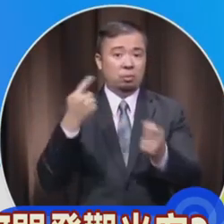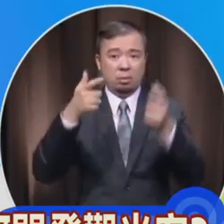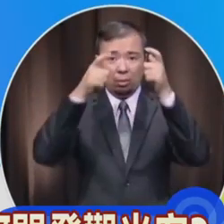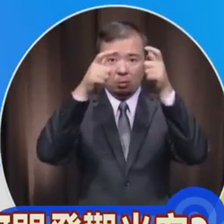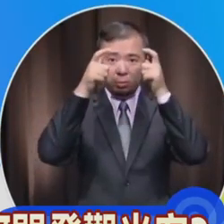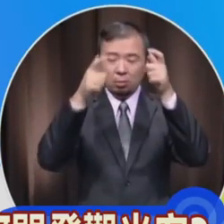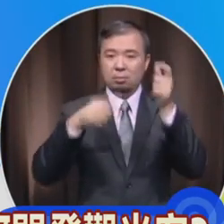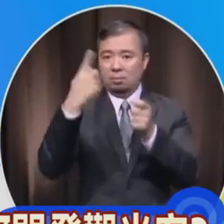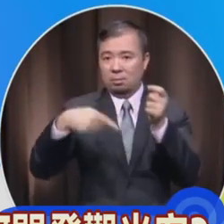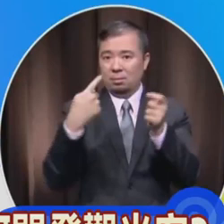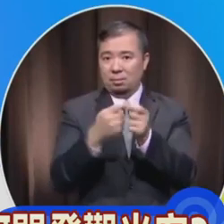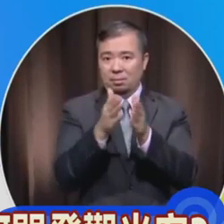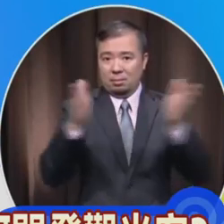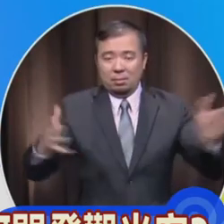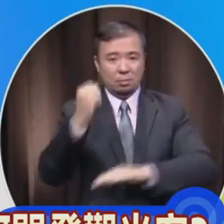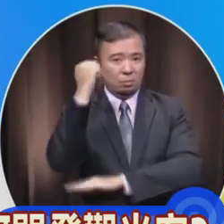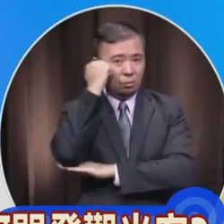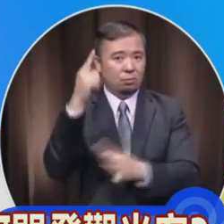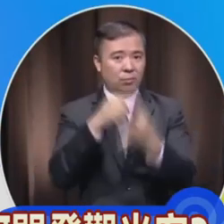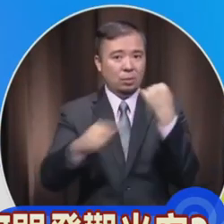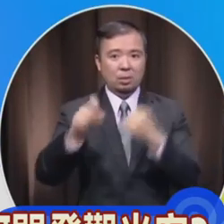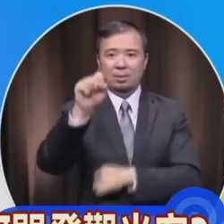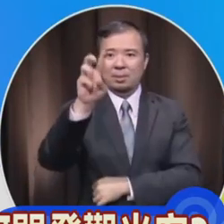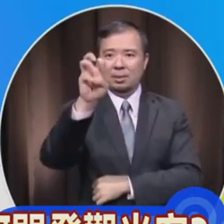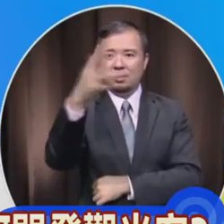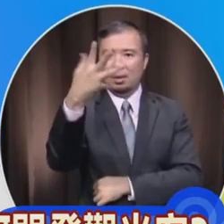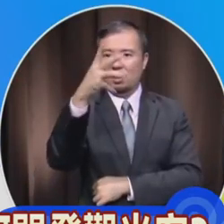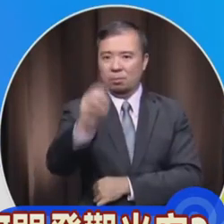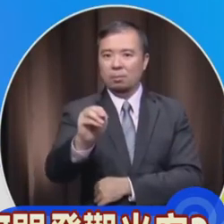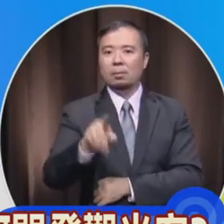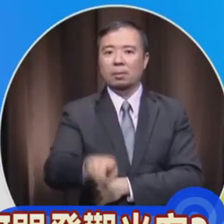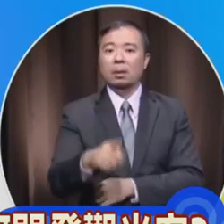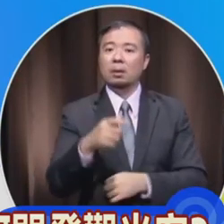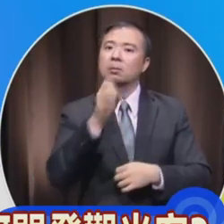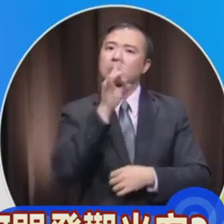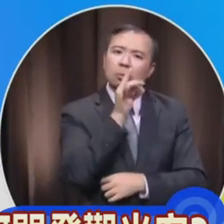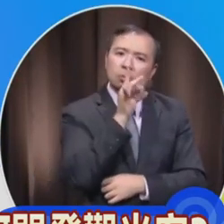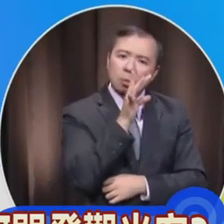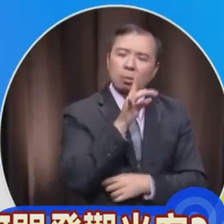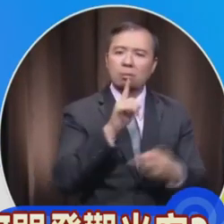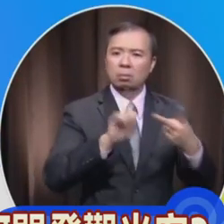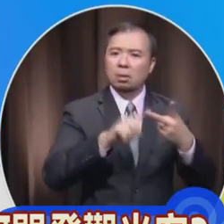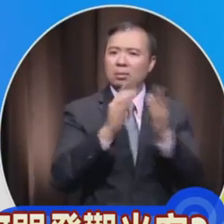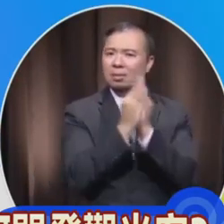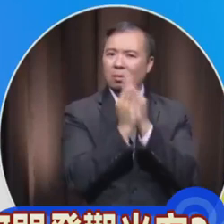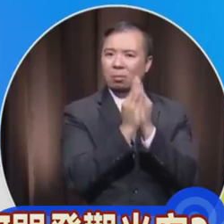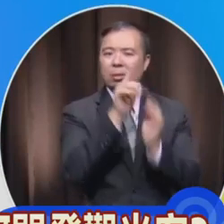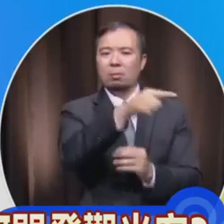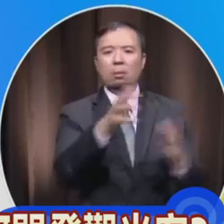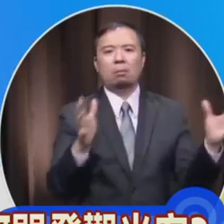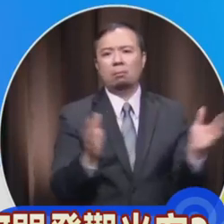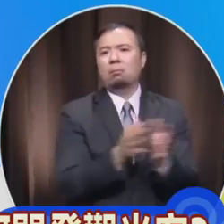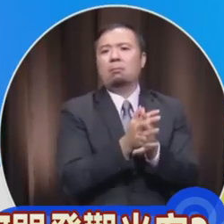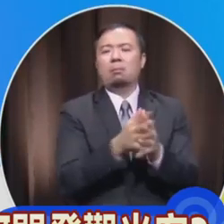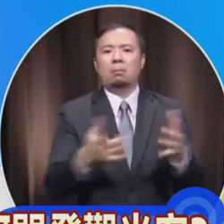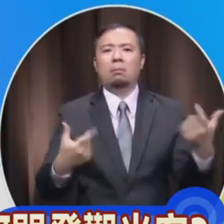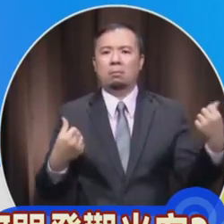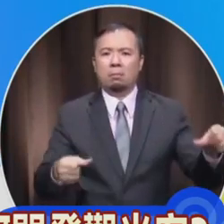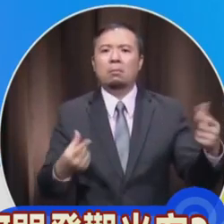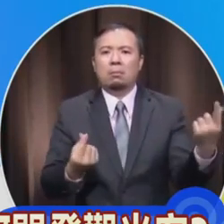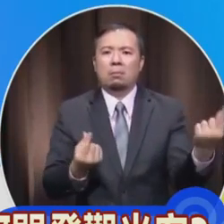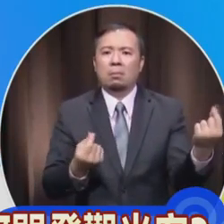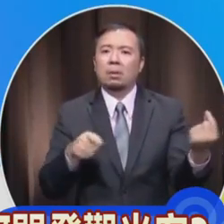们带我们高雄住宿的旅客是138万，是台中加上 这一个桃园的一个总和。我们虽然比不上台北